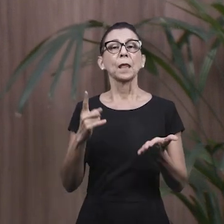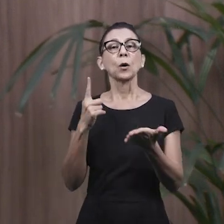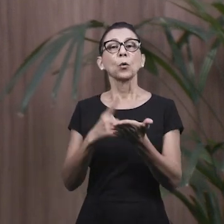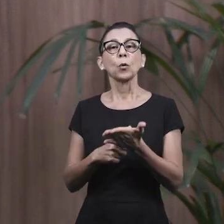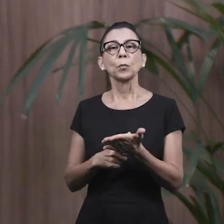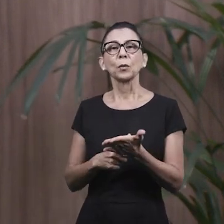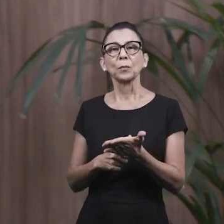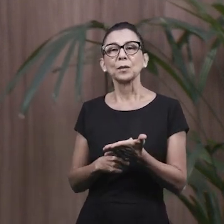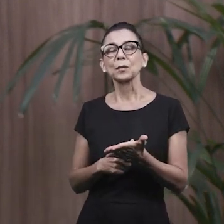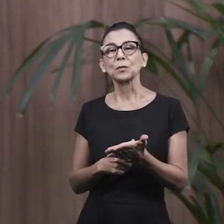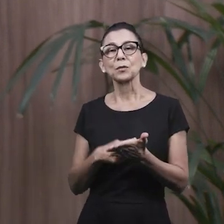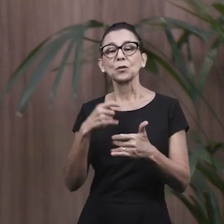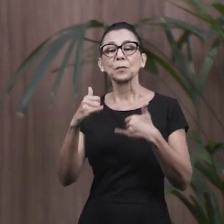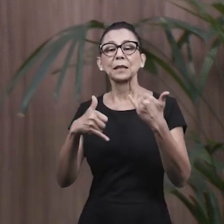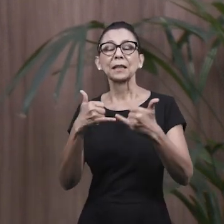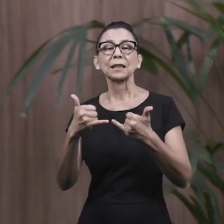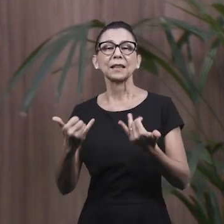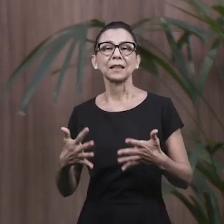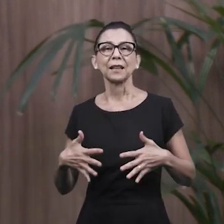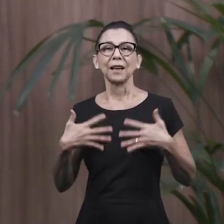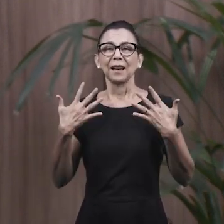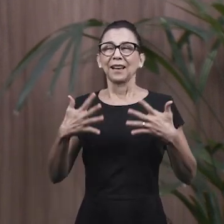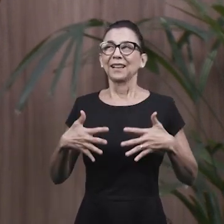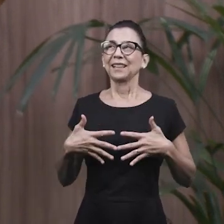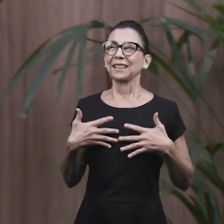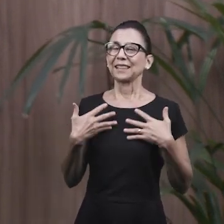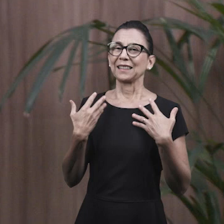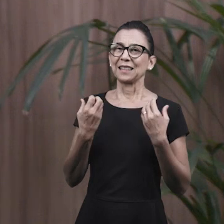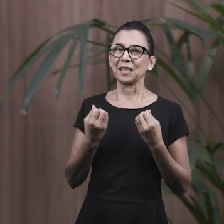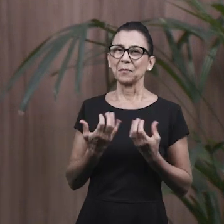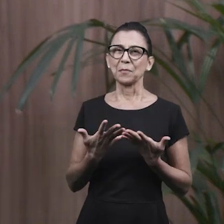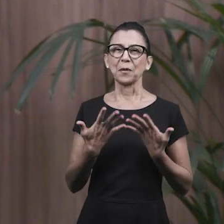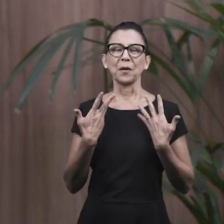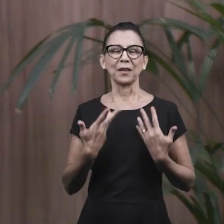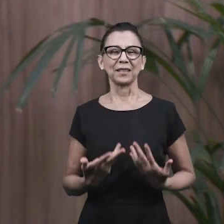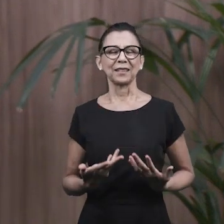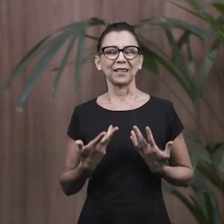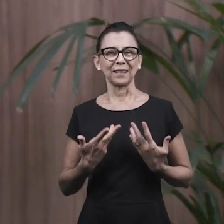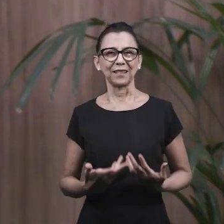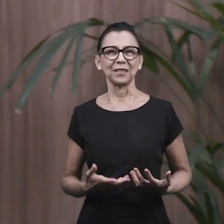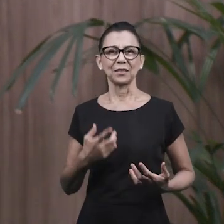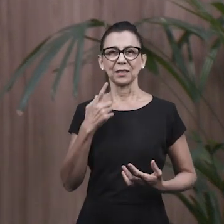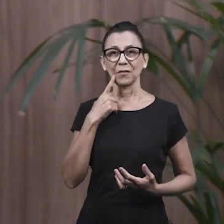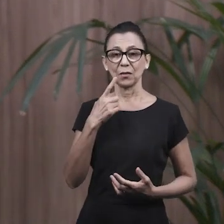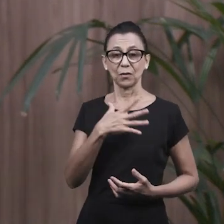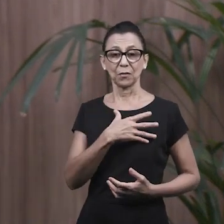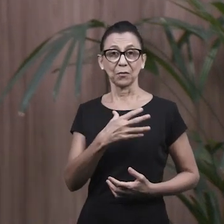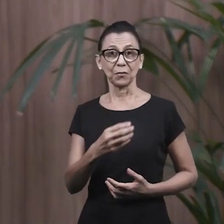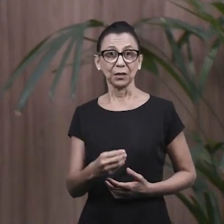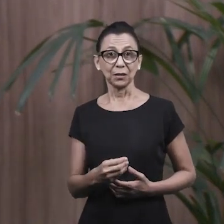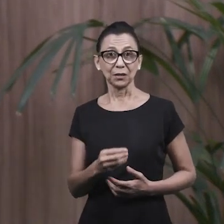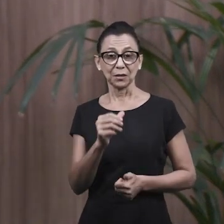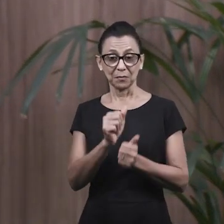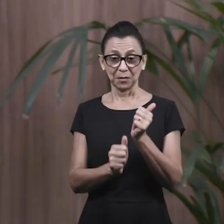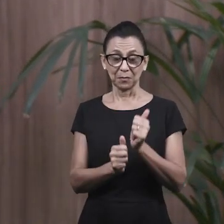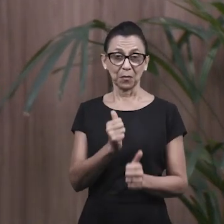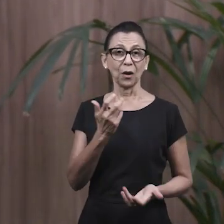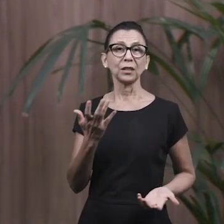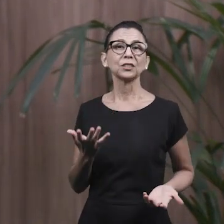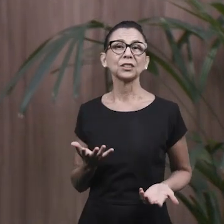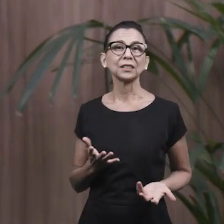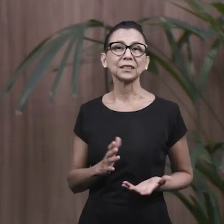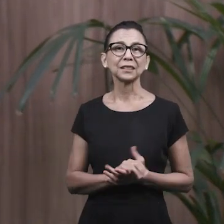le bien-être. D'ailleurs, quelle est la posture de nos enfants devant les jeux et les sports? Une des marques doit